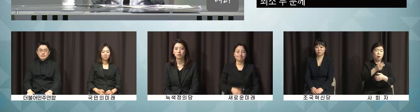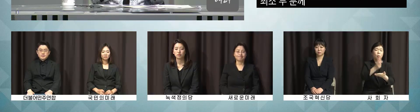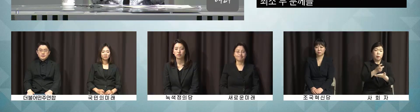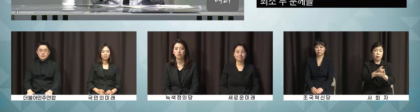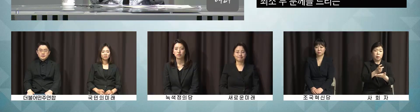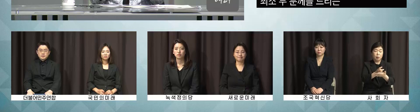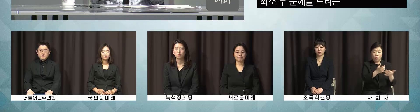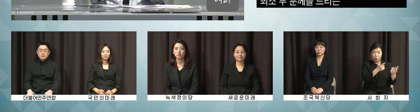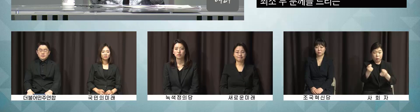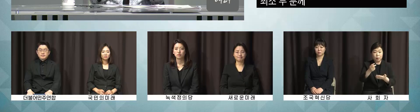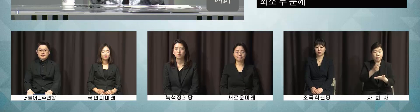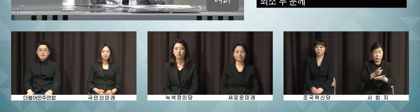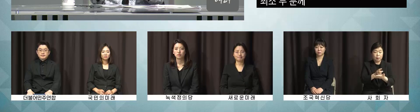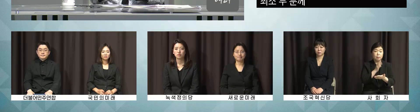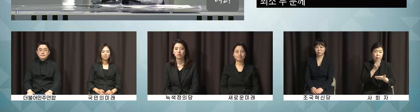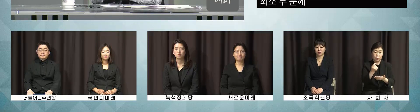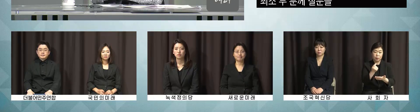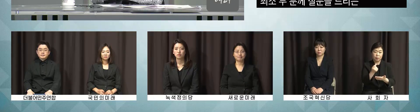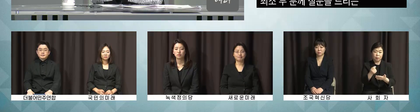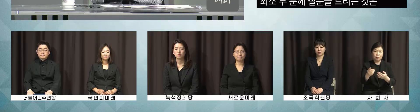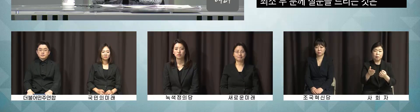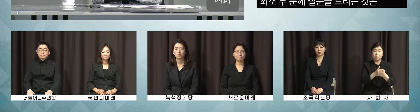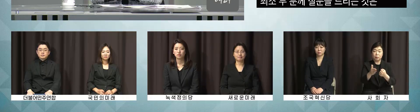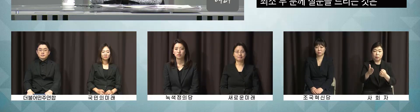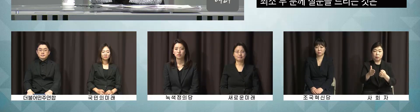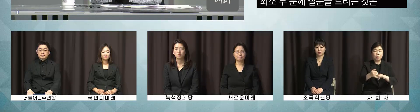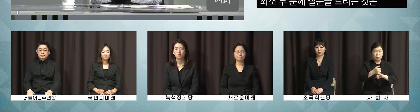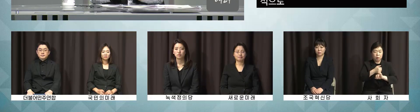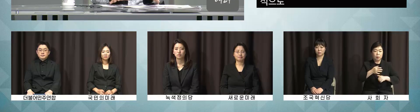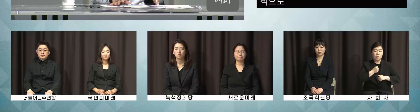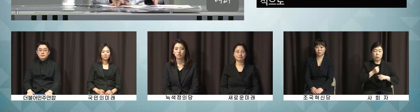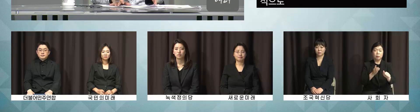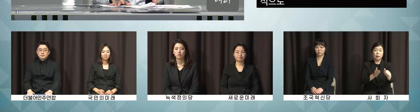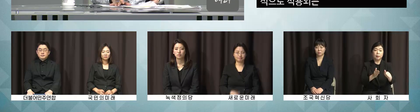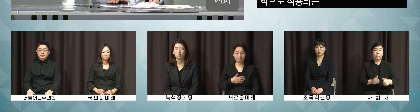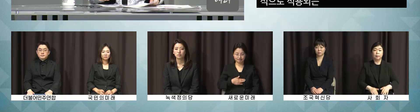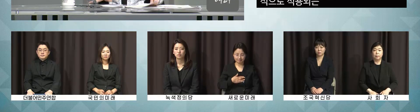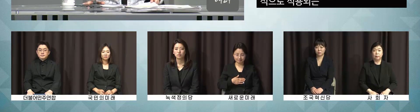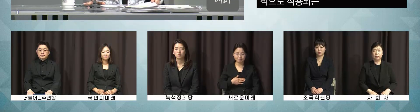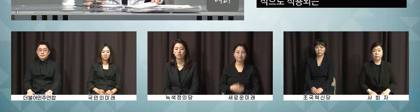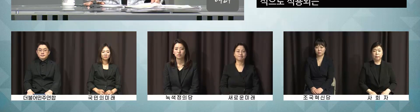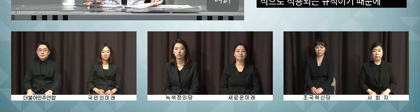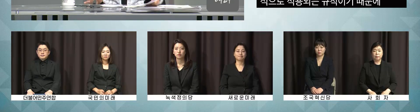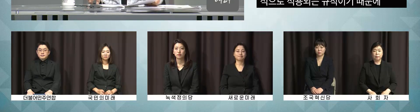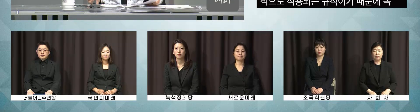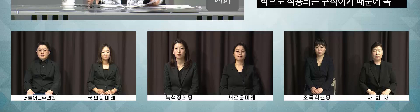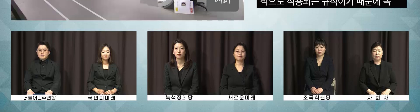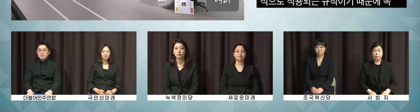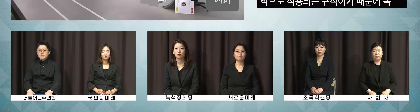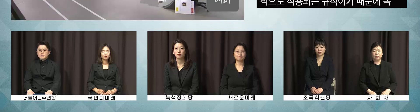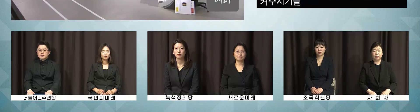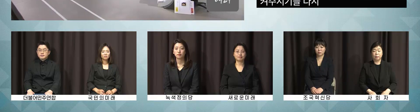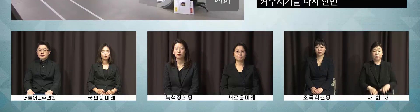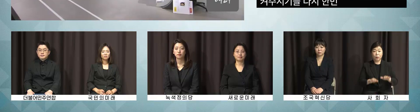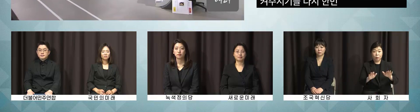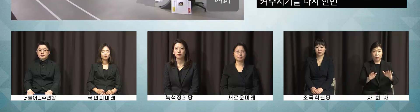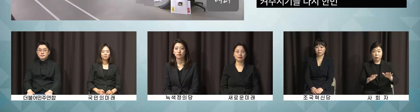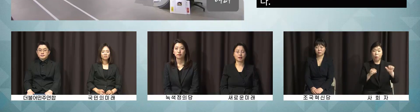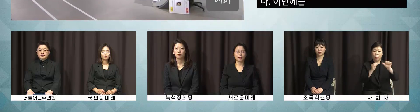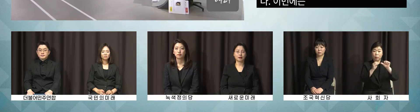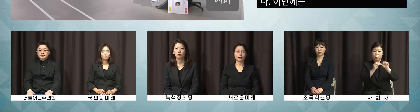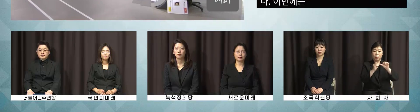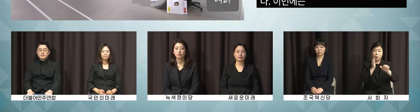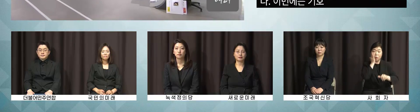저희가 공통적으로 적용되는 규칙이기 때문에 꼭 지켜주시기를 다시 알겠습니다. 한번 부탁드리겠습니다. 네, 이번에는 기호